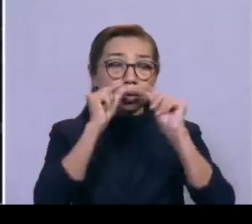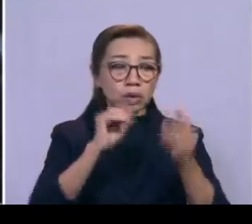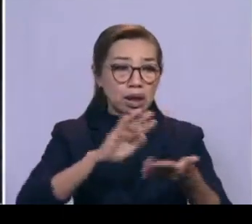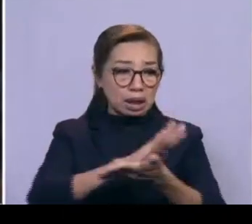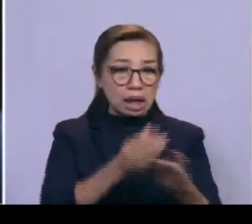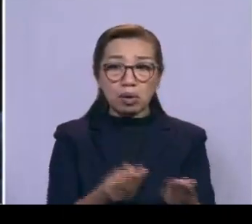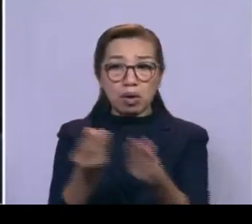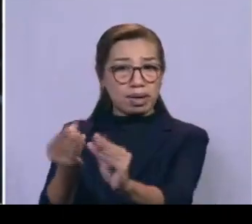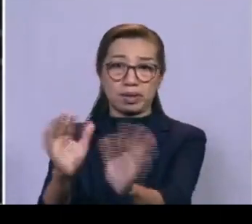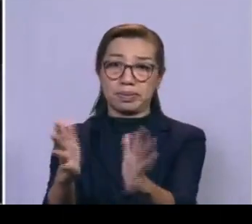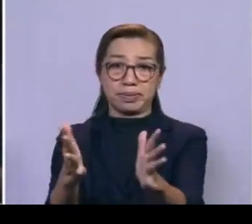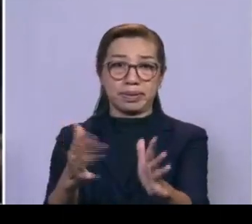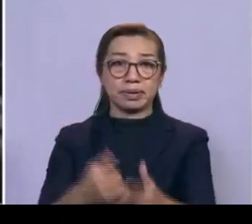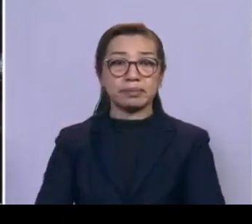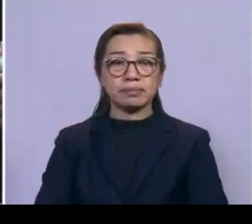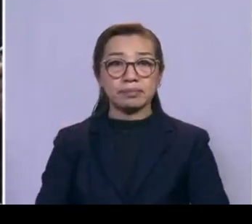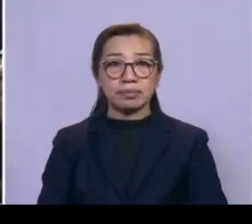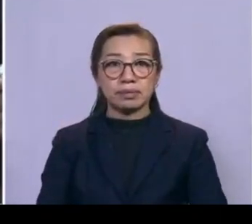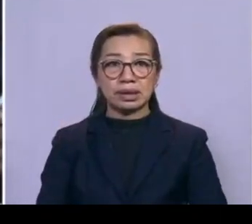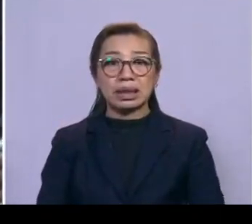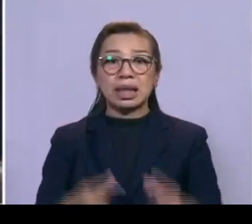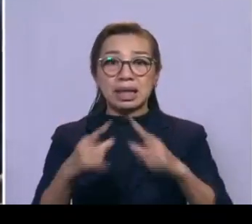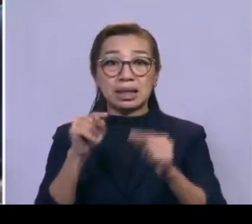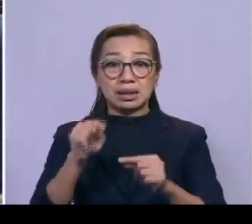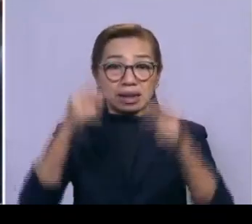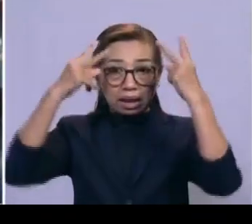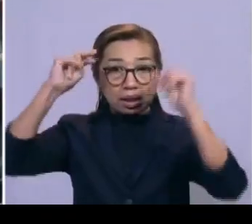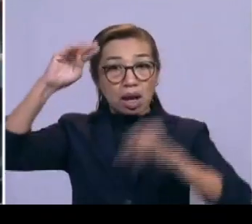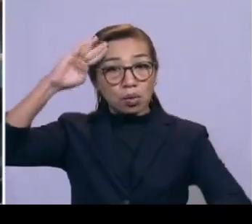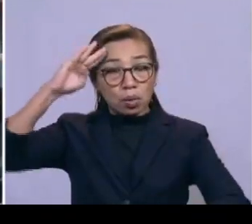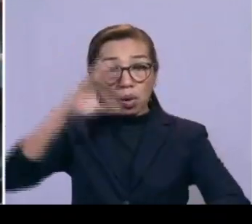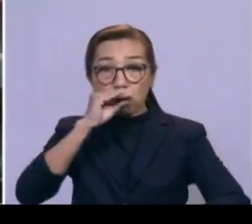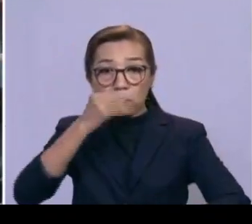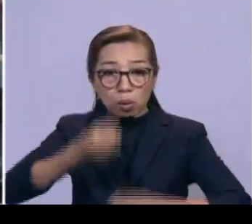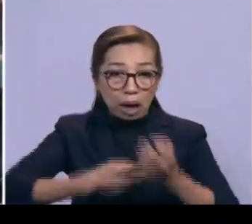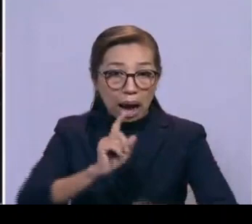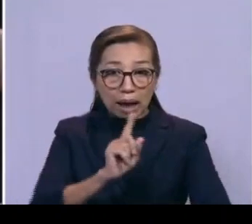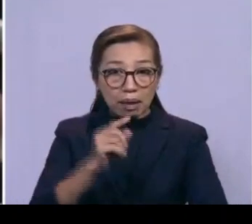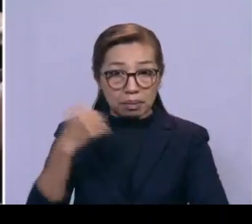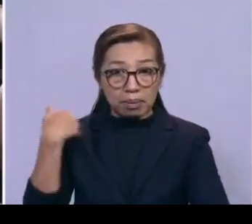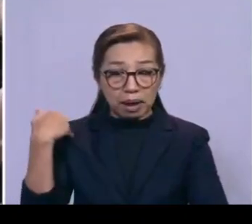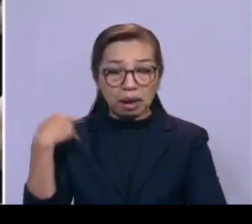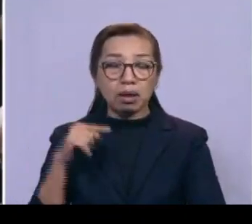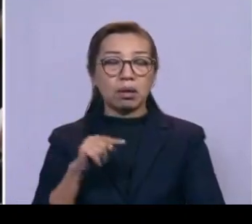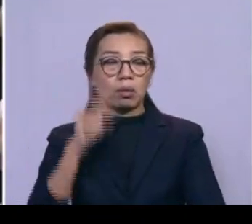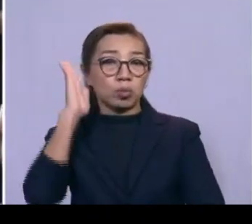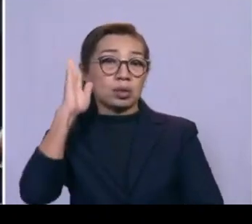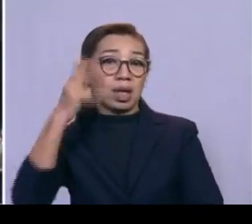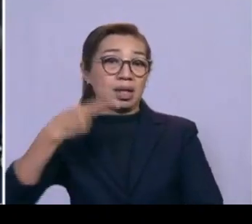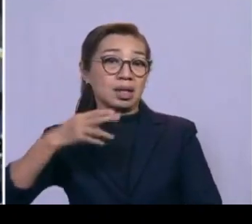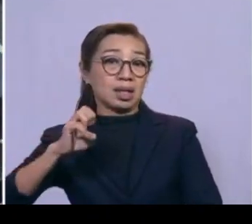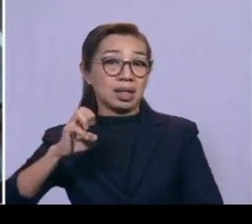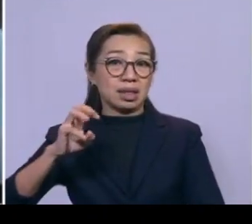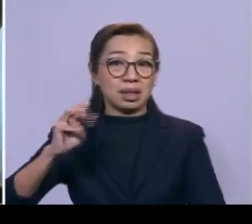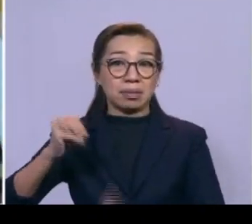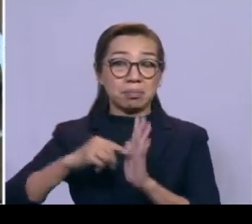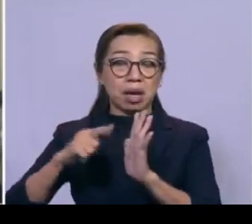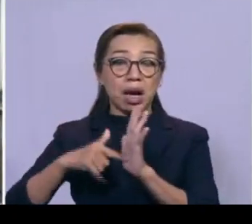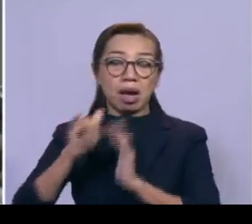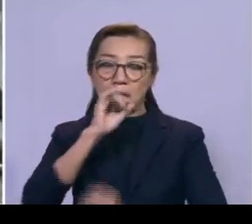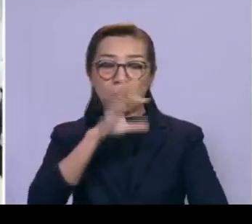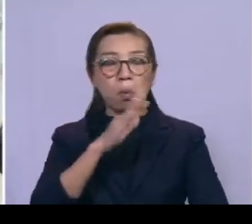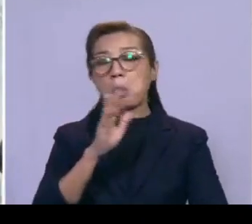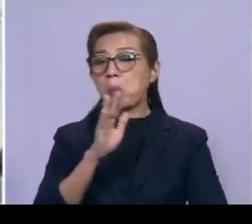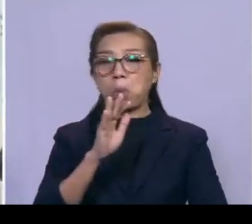สารอะไรเอาไว้ด้วยเรื่องนี้เนี่ยนายกพูดอะไรบ้างหรือเปล่าคุณหิมาลัยบอกว่าโอ้คือยกชื่นชม